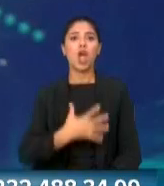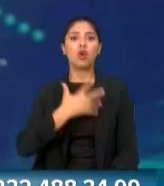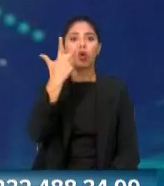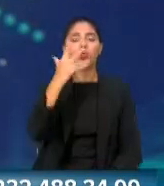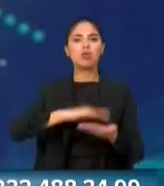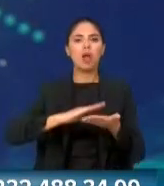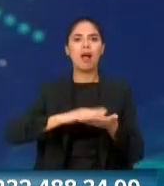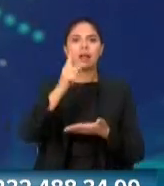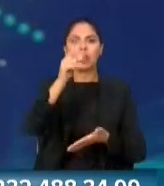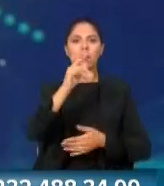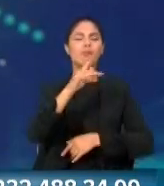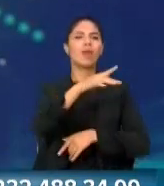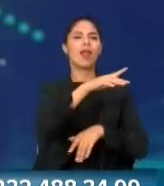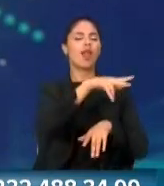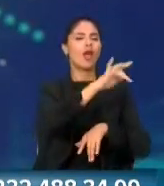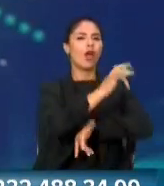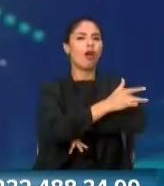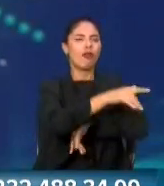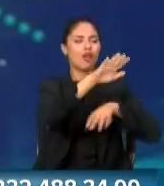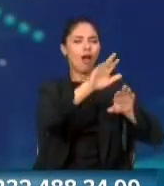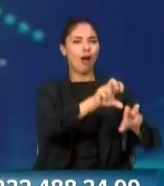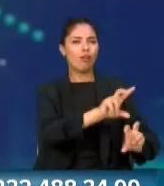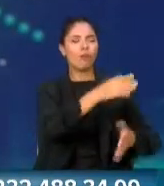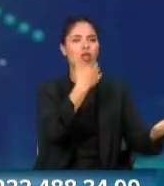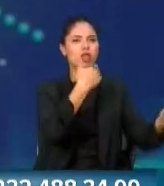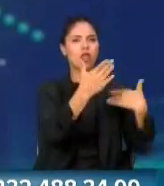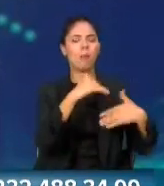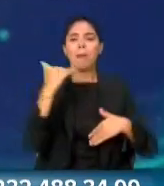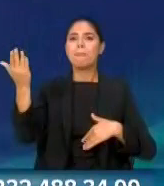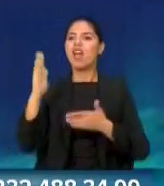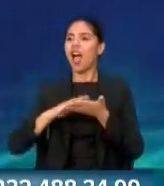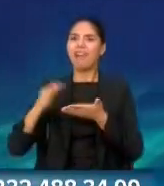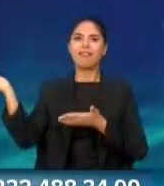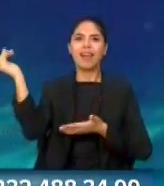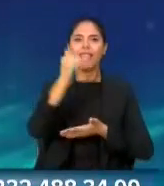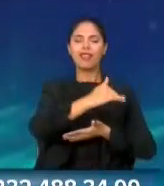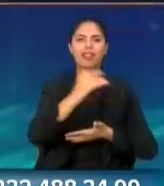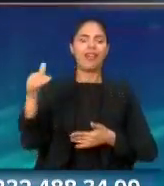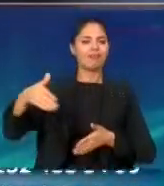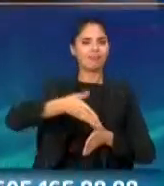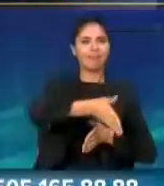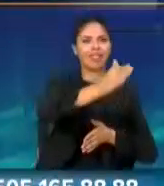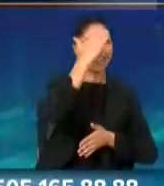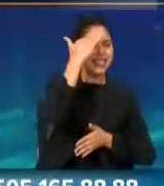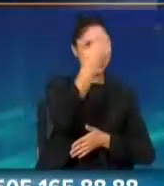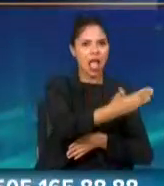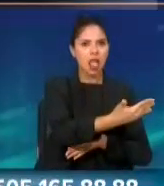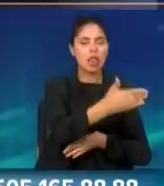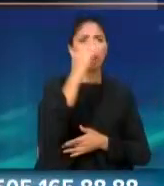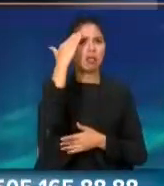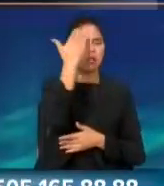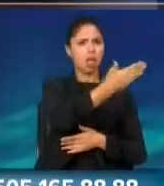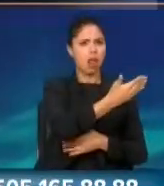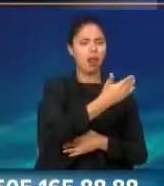Konyalı üç arkadaş bir köşe başında oturmuş sohbet ediyordu. Yanlarından başka bir arkadaşları geçti. Geçerken selam da vermişti ama selamını